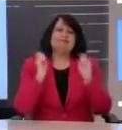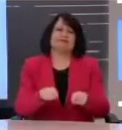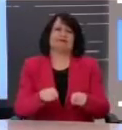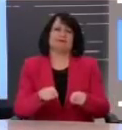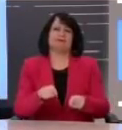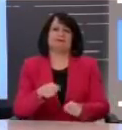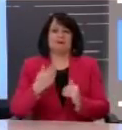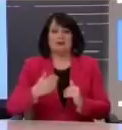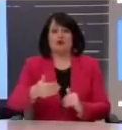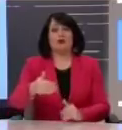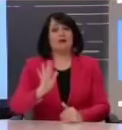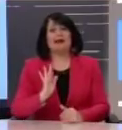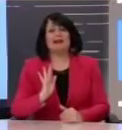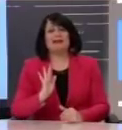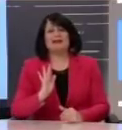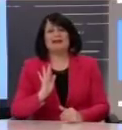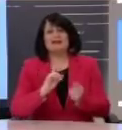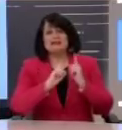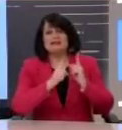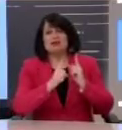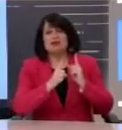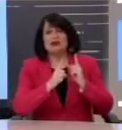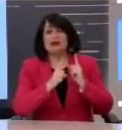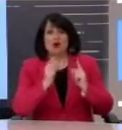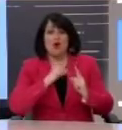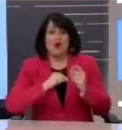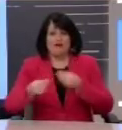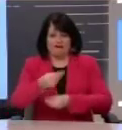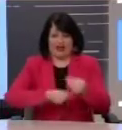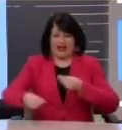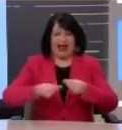από εδώ και στο εξής σε καμία συμφωνία αντισταθμιστικά ωφέλη.